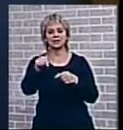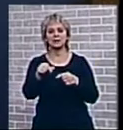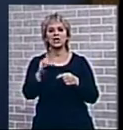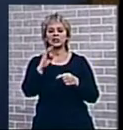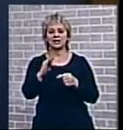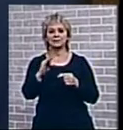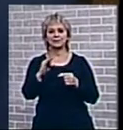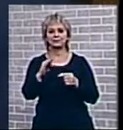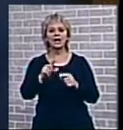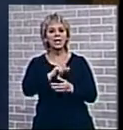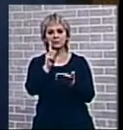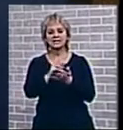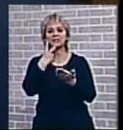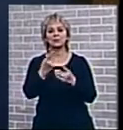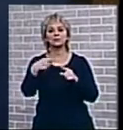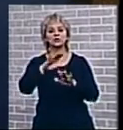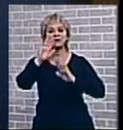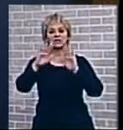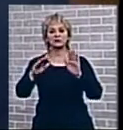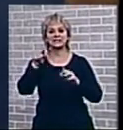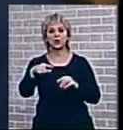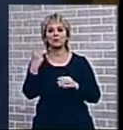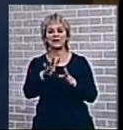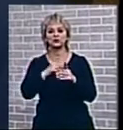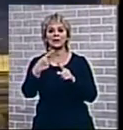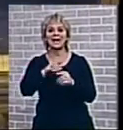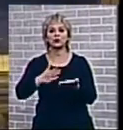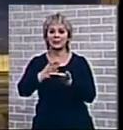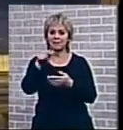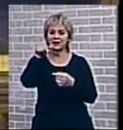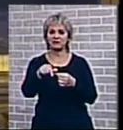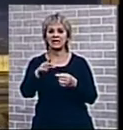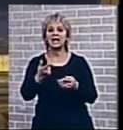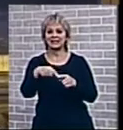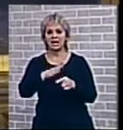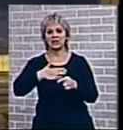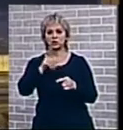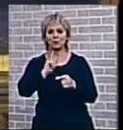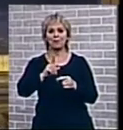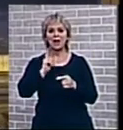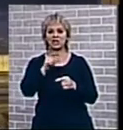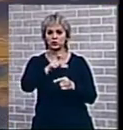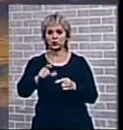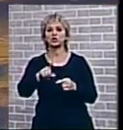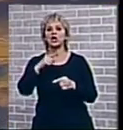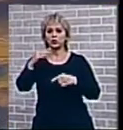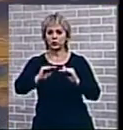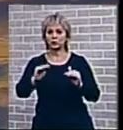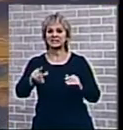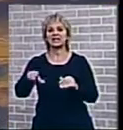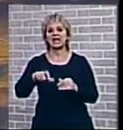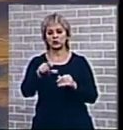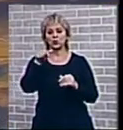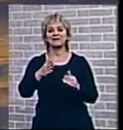и обязательно посмотрим эту выставку, в первую очередь, которая направлена для нашей молодежи, для нашего юношества